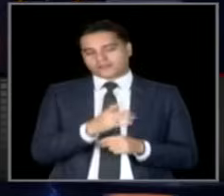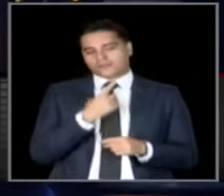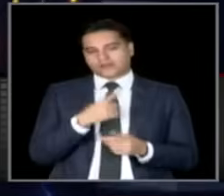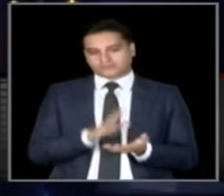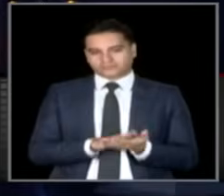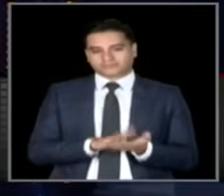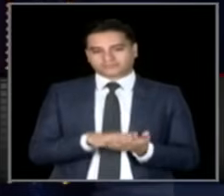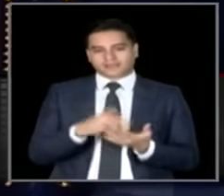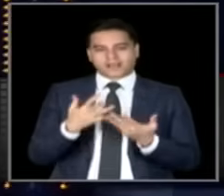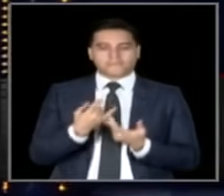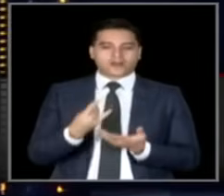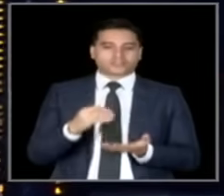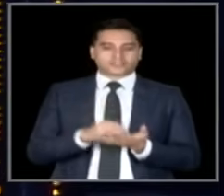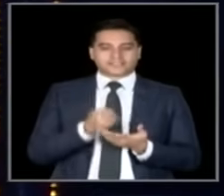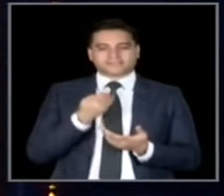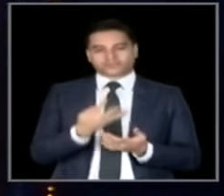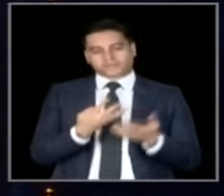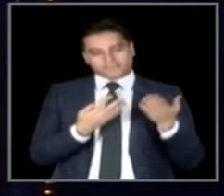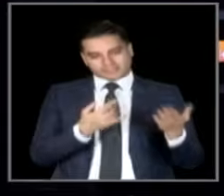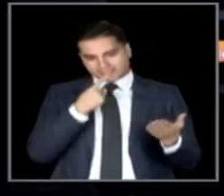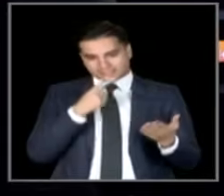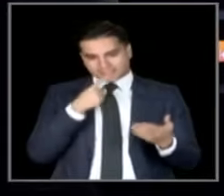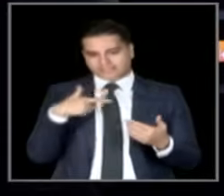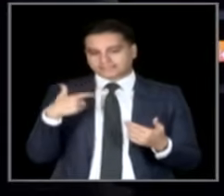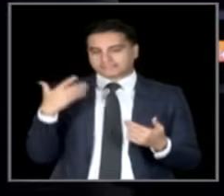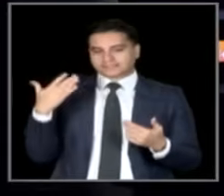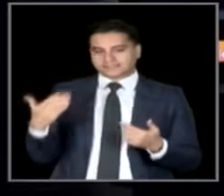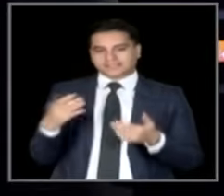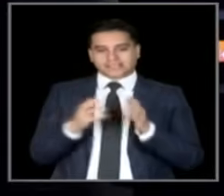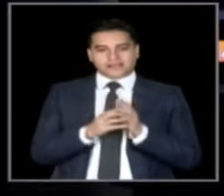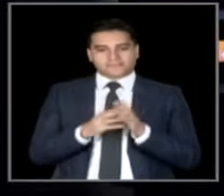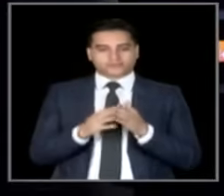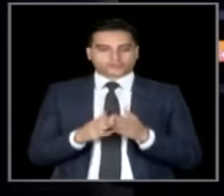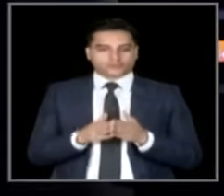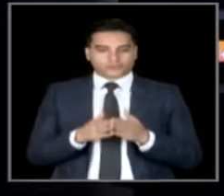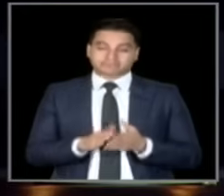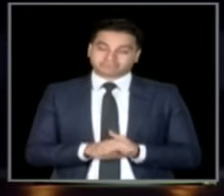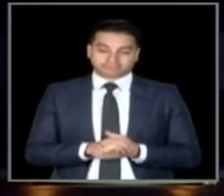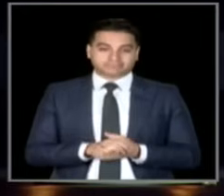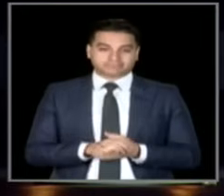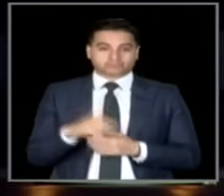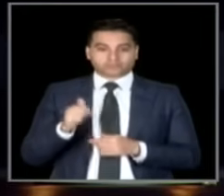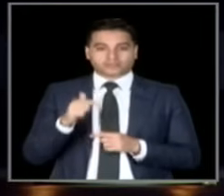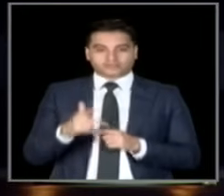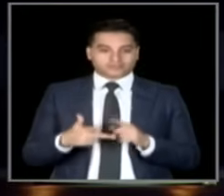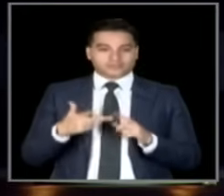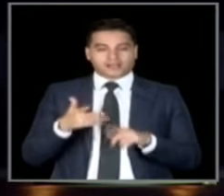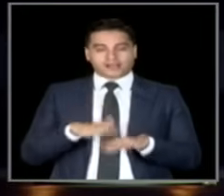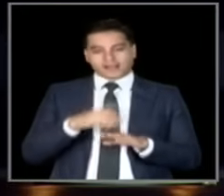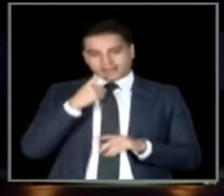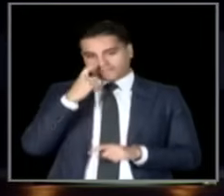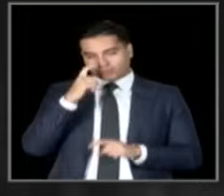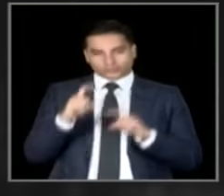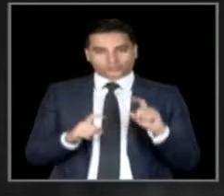10 نقاط. 45 جامعة اسكندرية، 60 جامعة السويس. ودلوقتي مع الفقرة الثالثة،